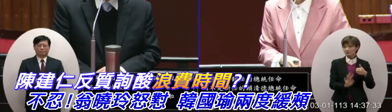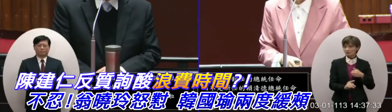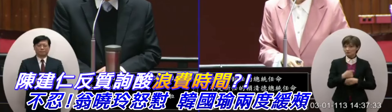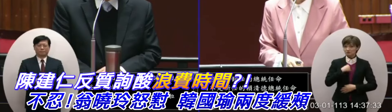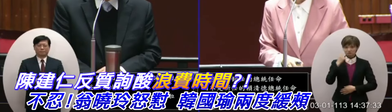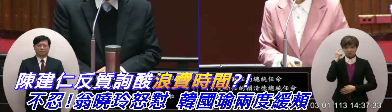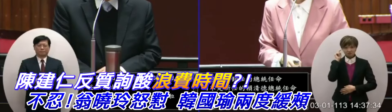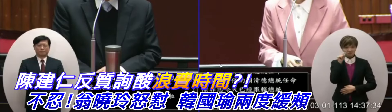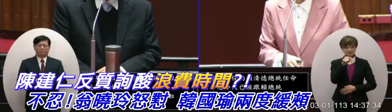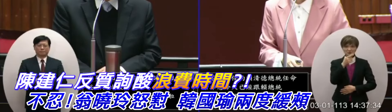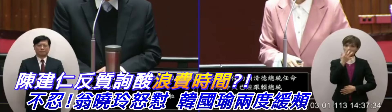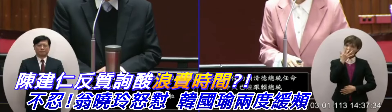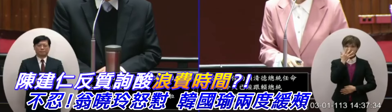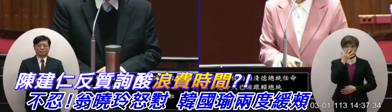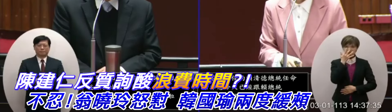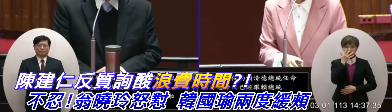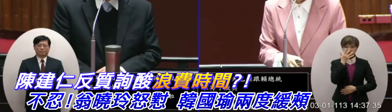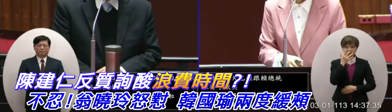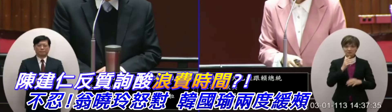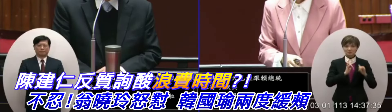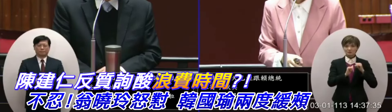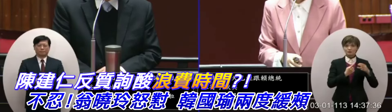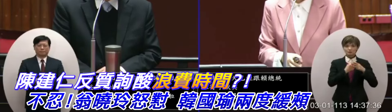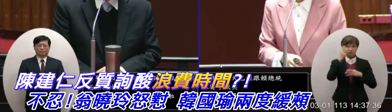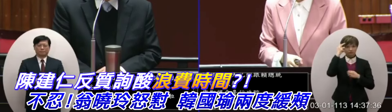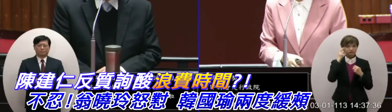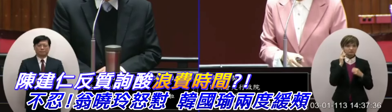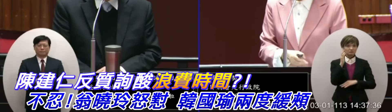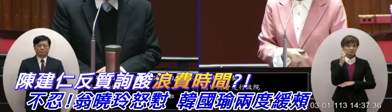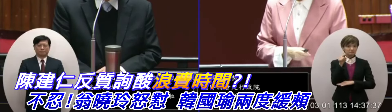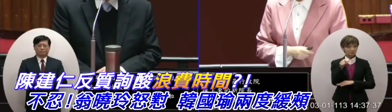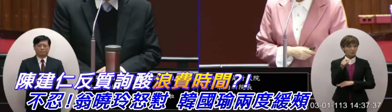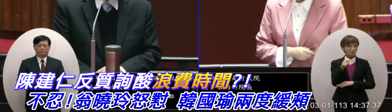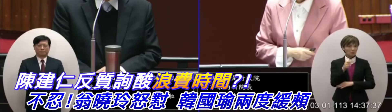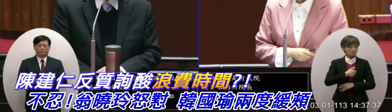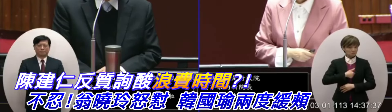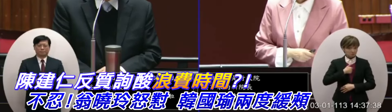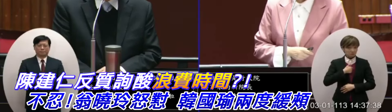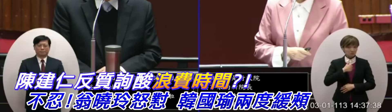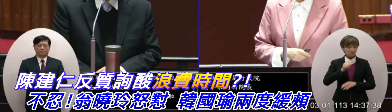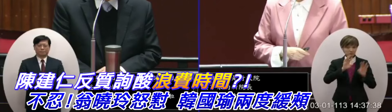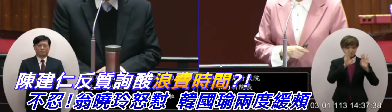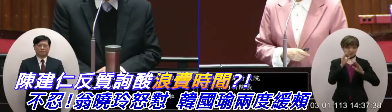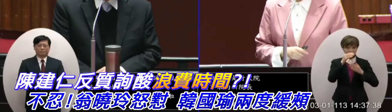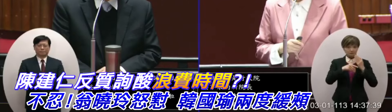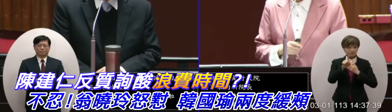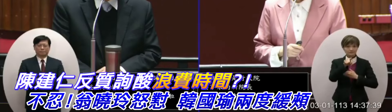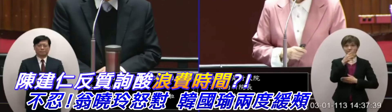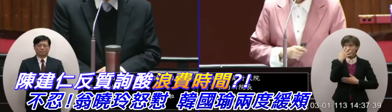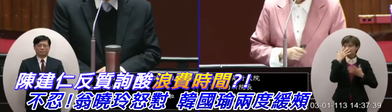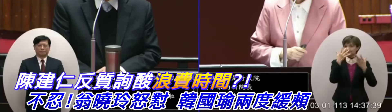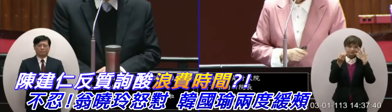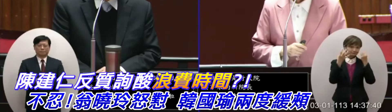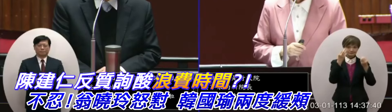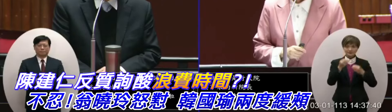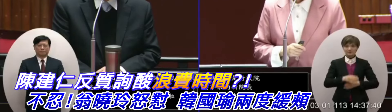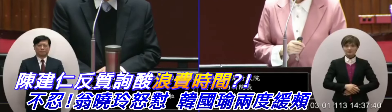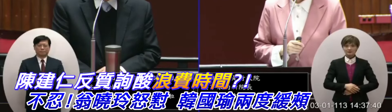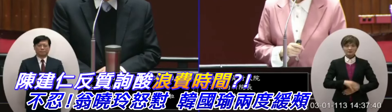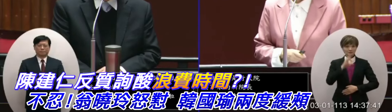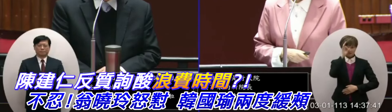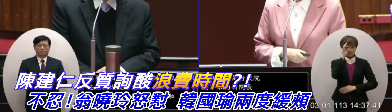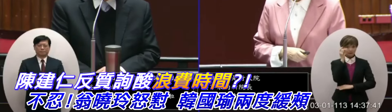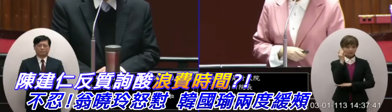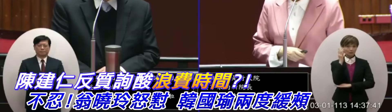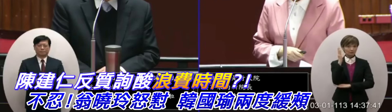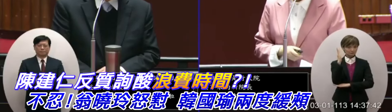不了解民主宪政的真谛。这个是我在这边要提醒您，作为一个看守政府，现在是